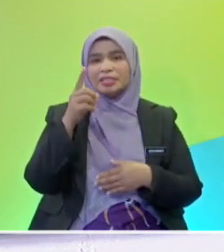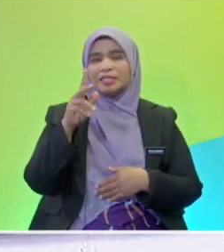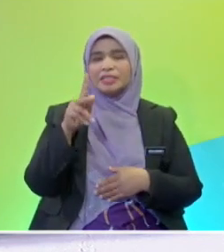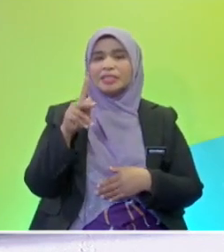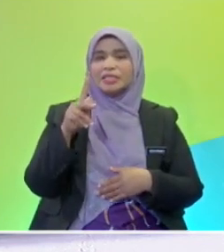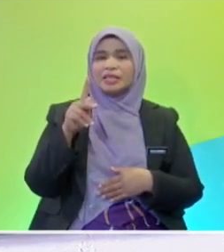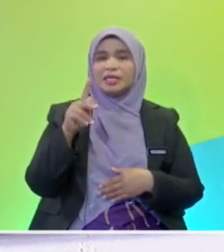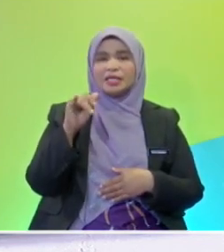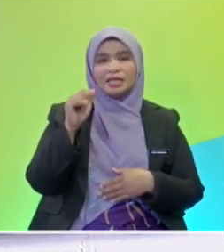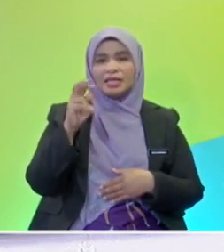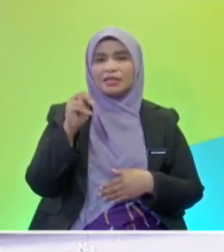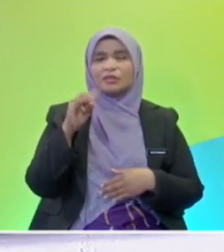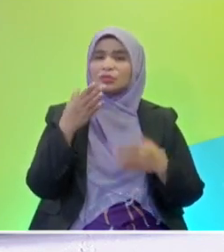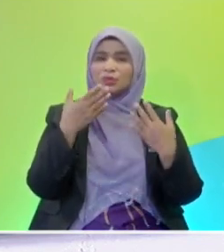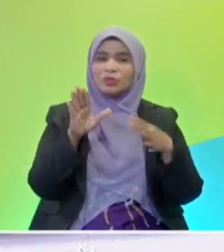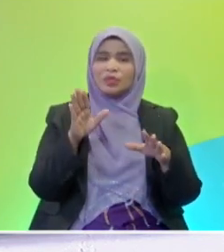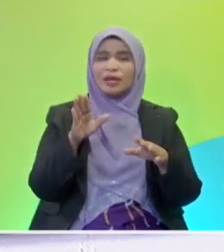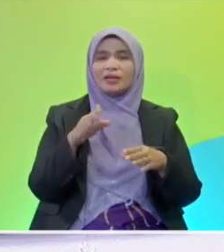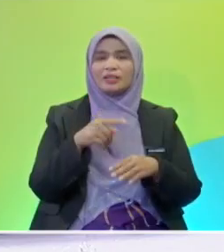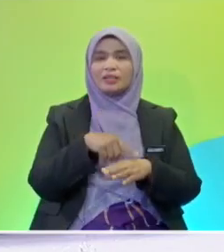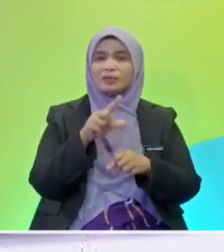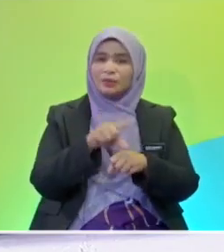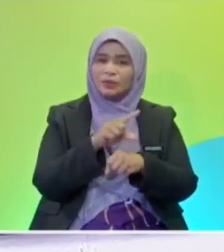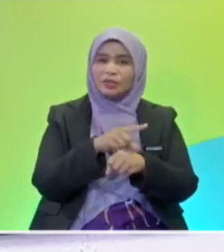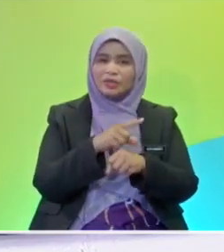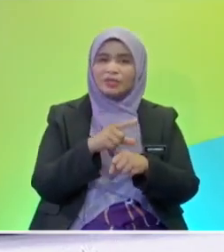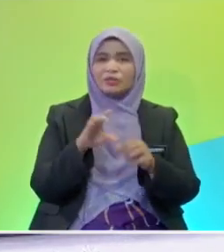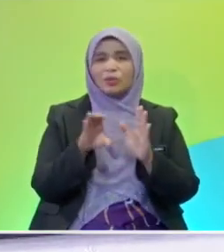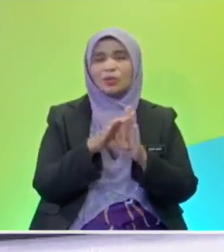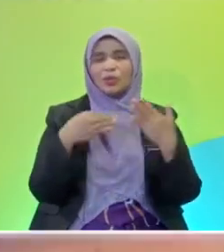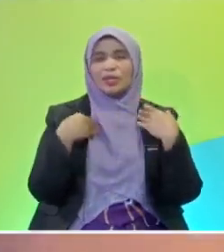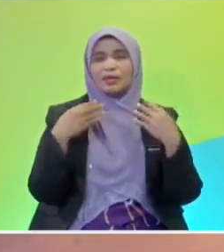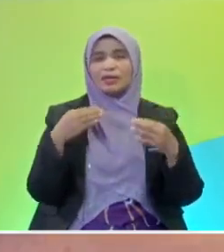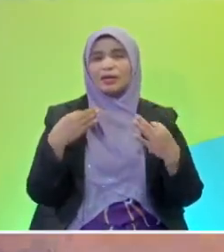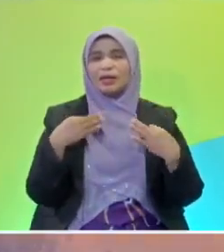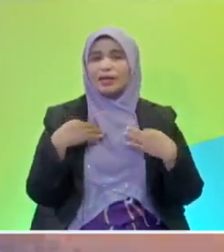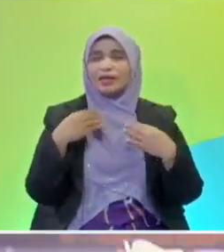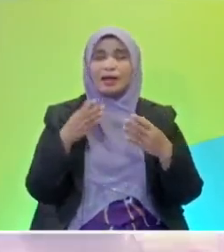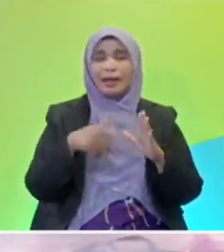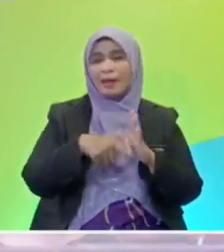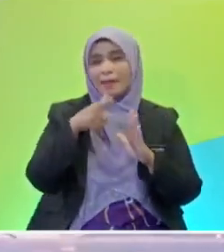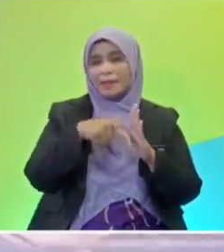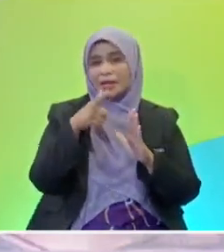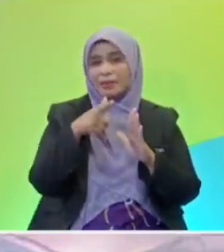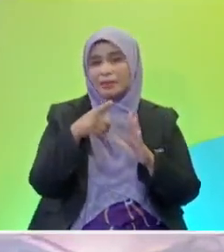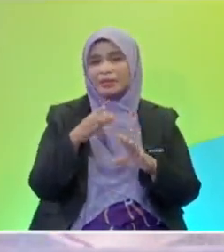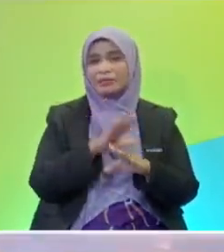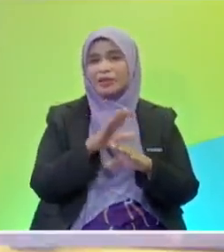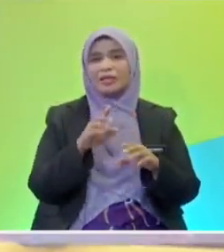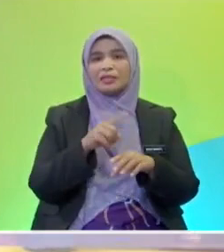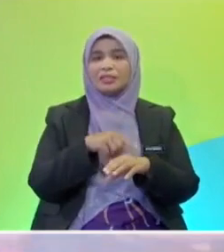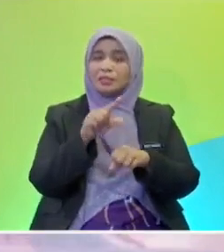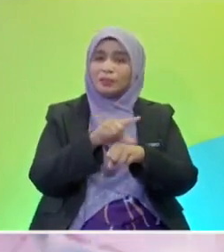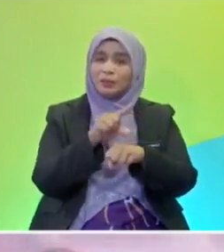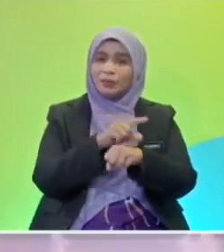terpakai pun nampak perain perce kain boleh tak ada masalah okey Cumanya memang PEC kain yang memang tak pakai lagilah Janganlah